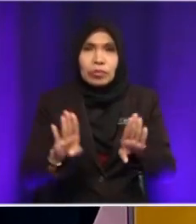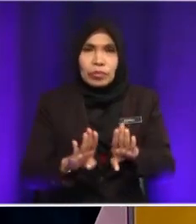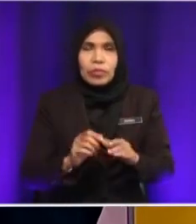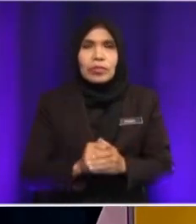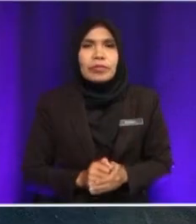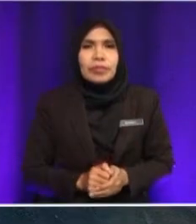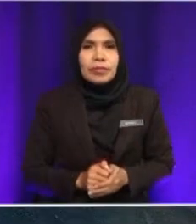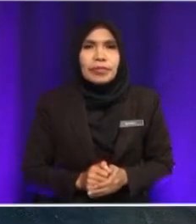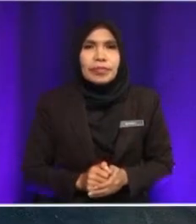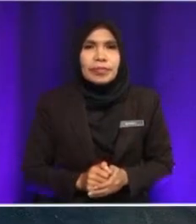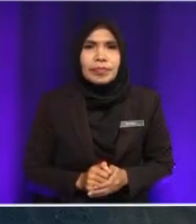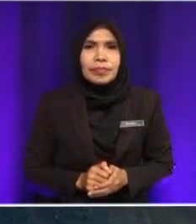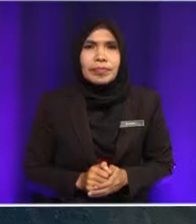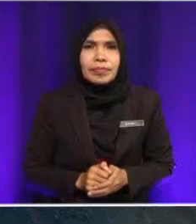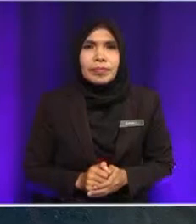itu yang dikatakan